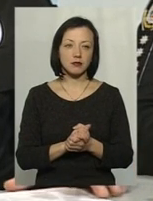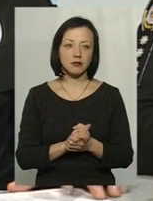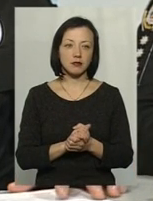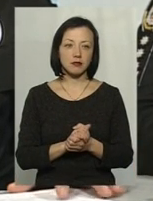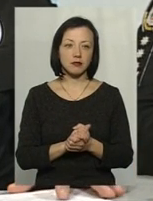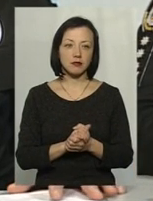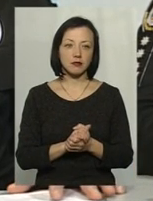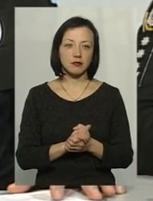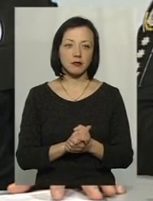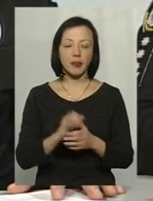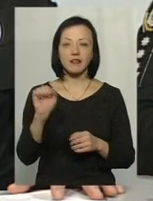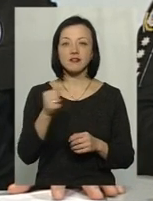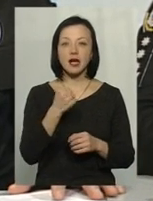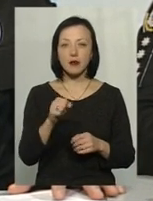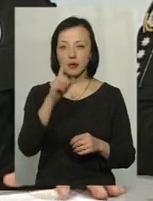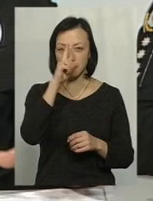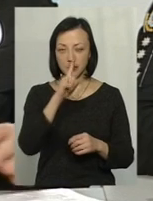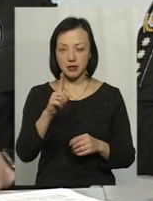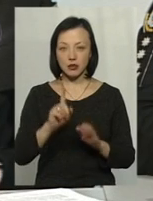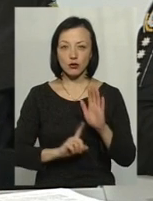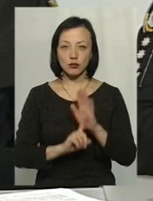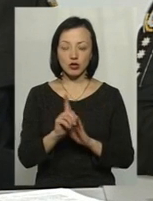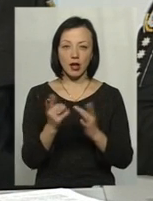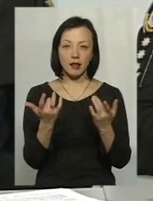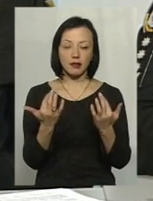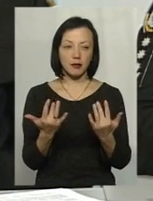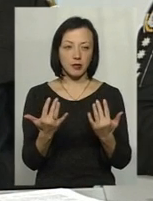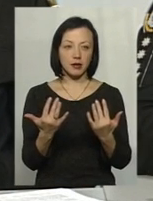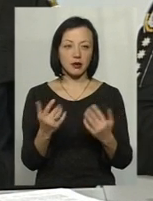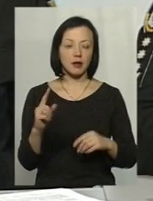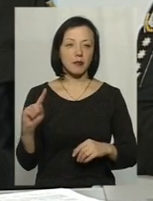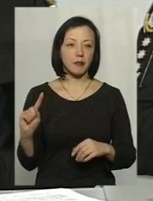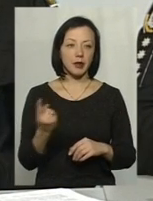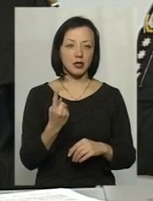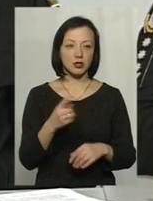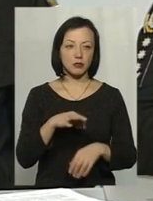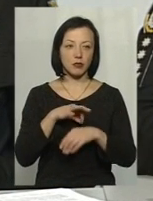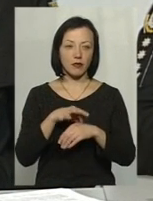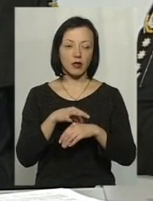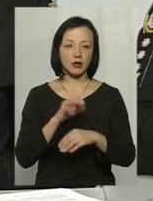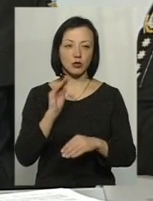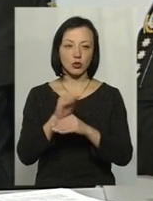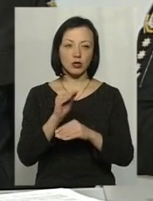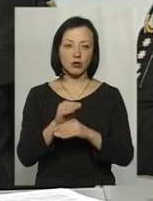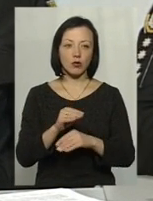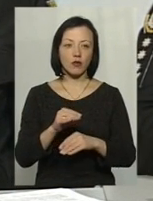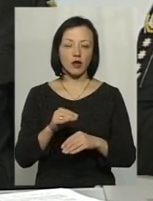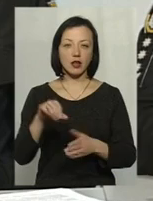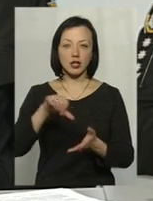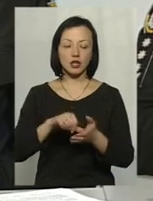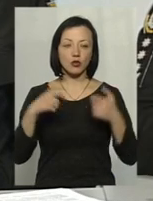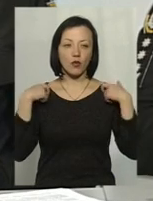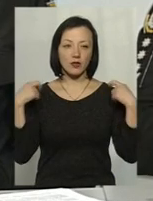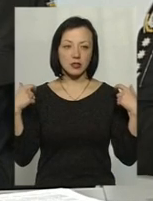В серпні місяці ми розпочали набір, і перші провели, ми набрали додатковий набір дільничних офіцерів